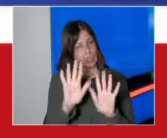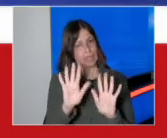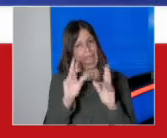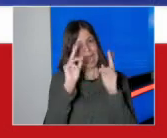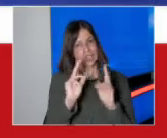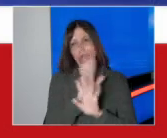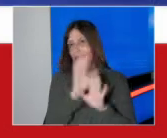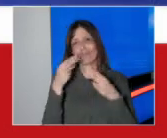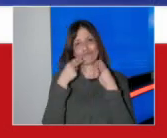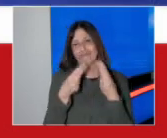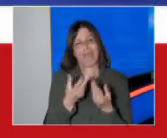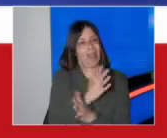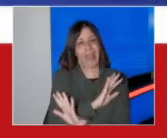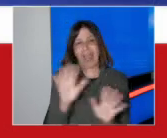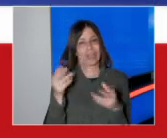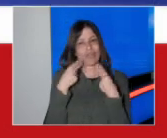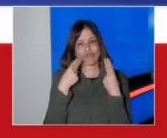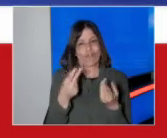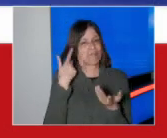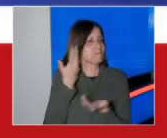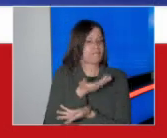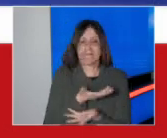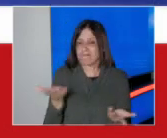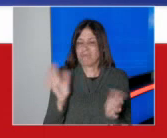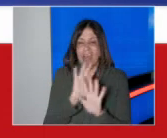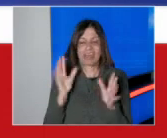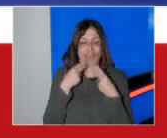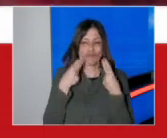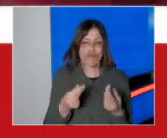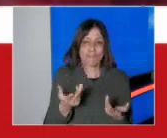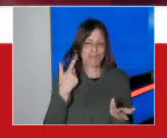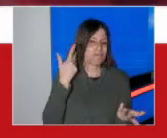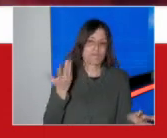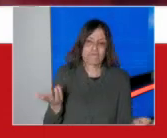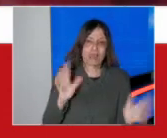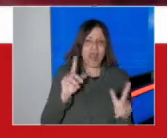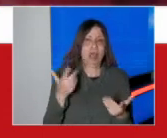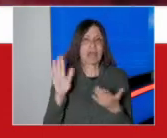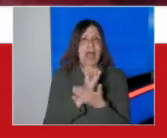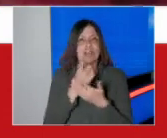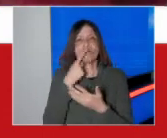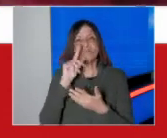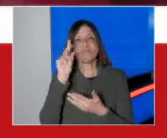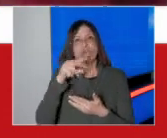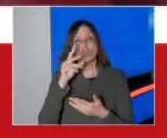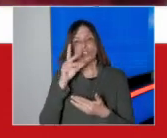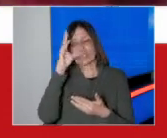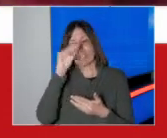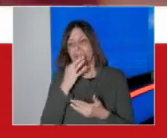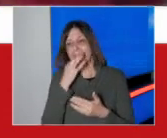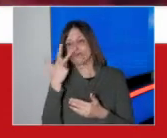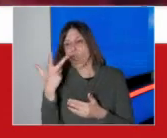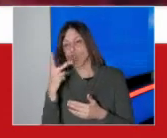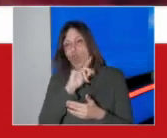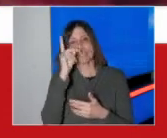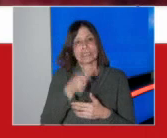עצור, אין לי תשובה לזה. אין לי מושג. אין לי תשובה לזה, אין לי מושג, למה החליטו שמי שיש לו ילד בן 3